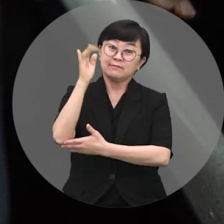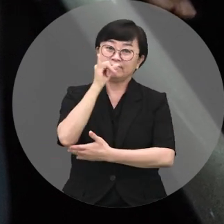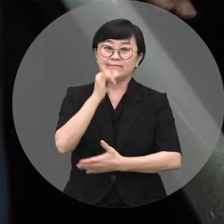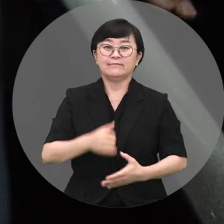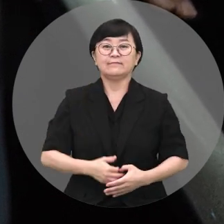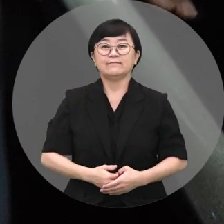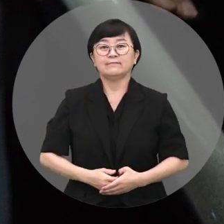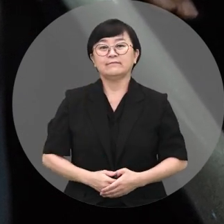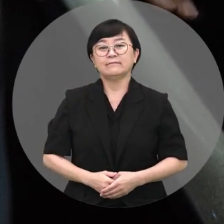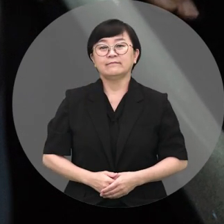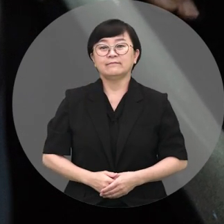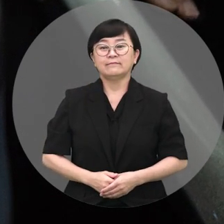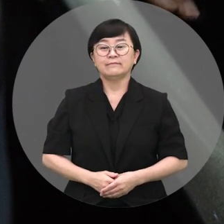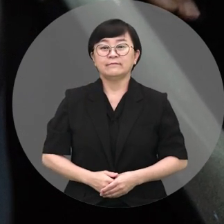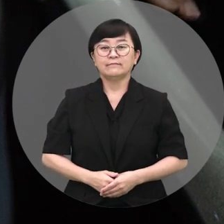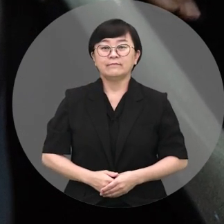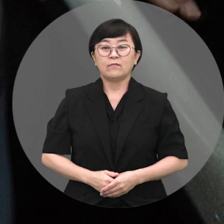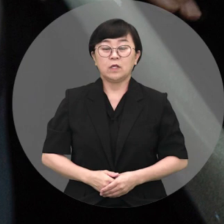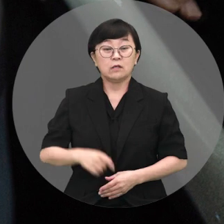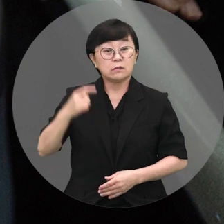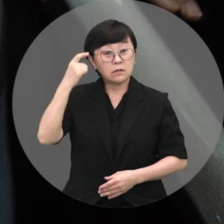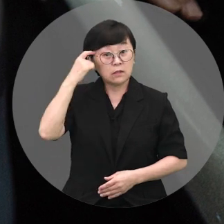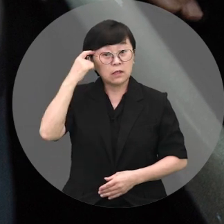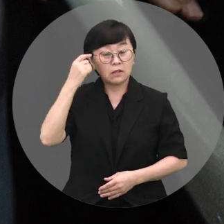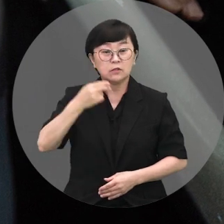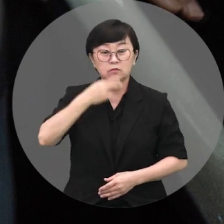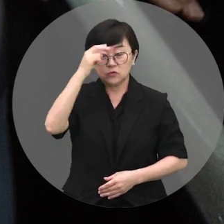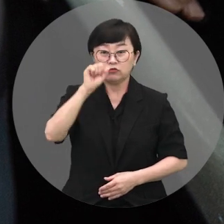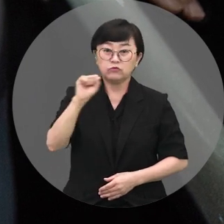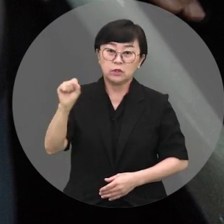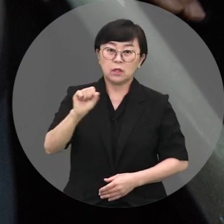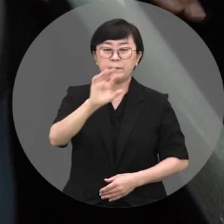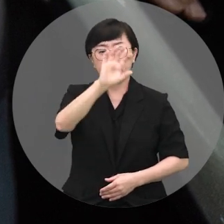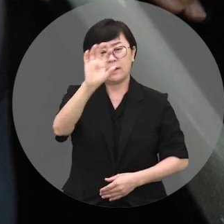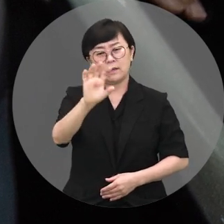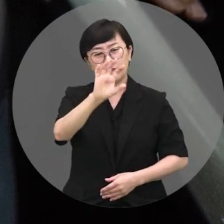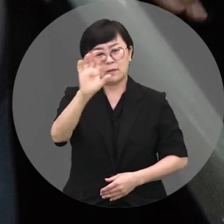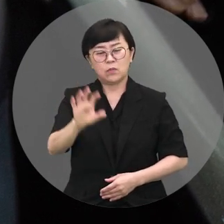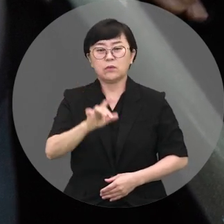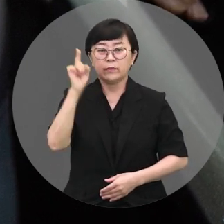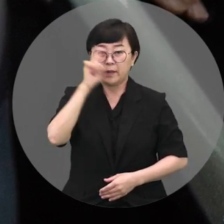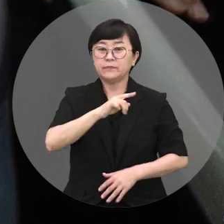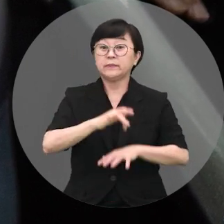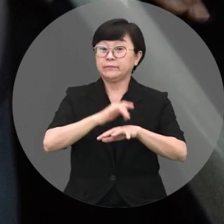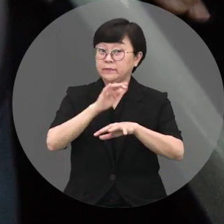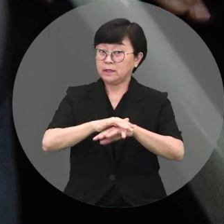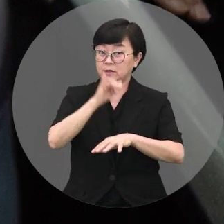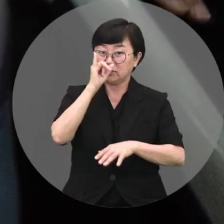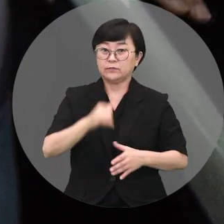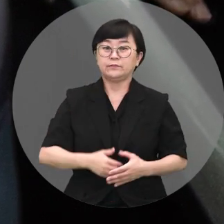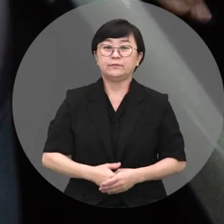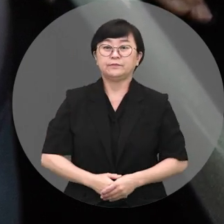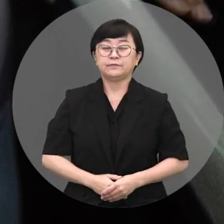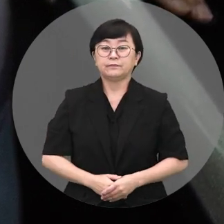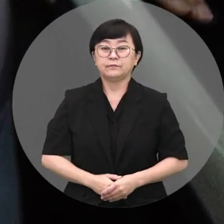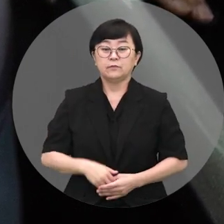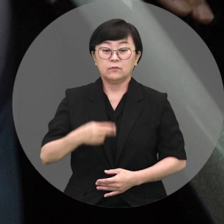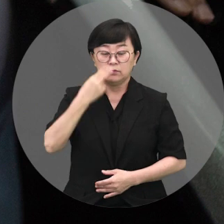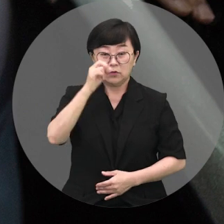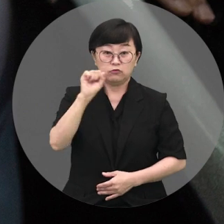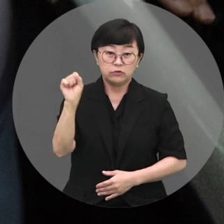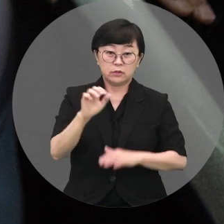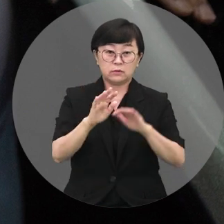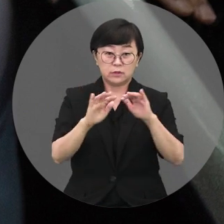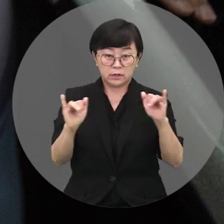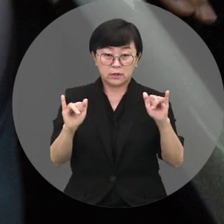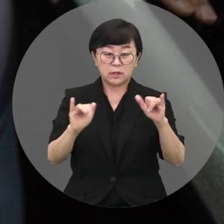합니다. 그리고 이런 생각들은 음주운전의 반복이라는 악순환을 만들게 됩니다. 음주운전자들이